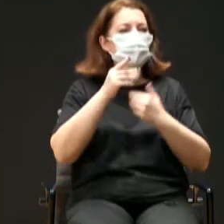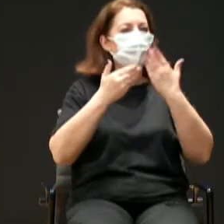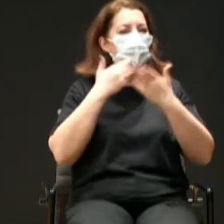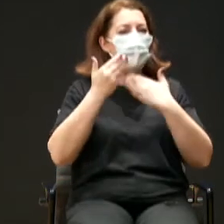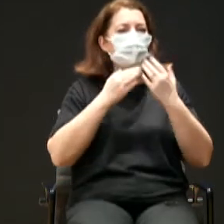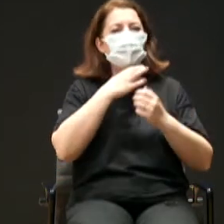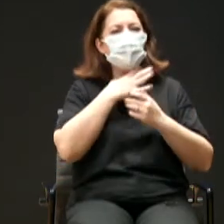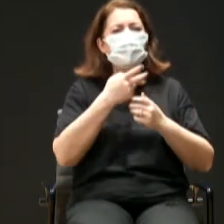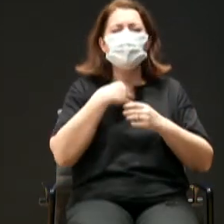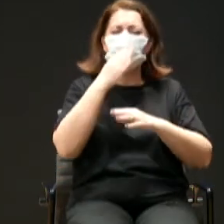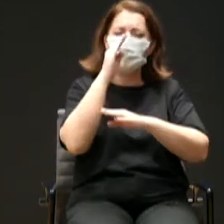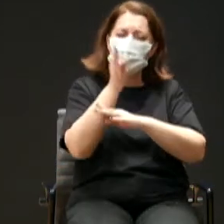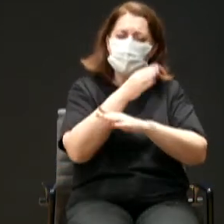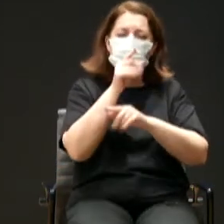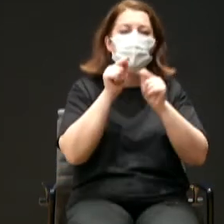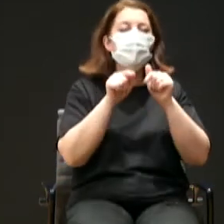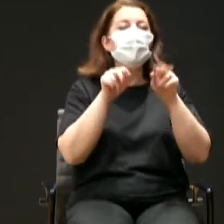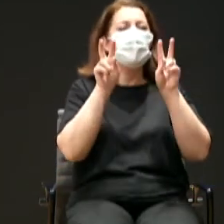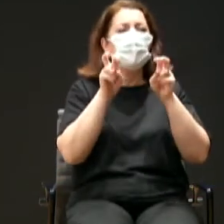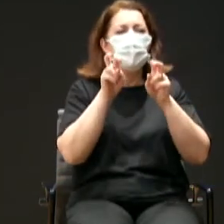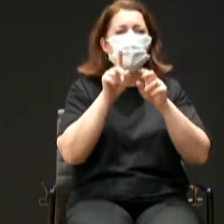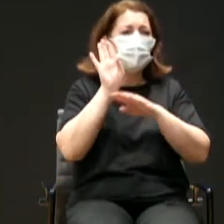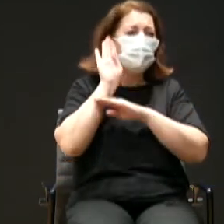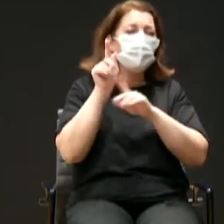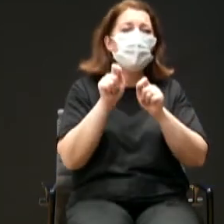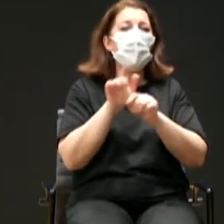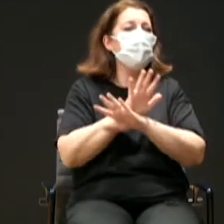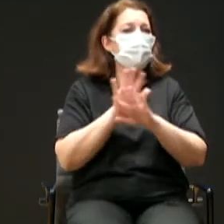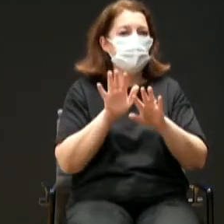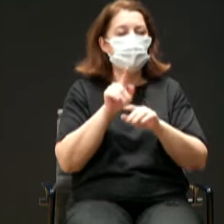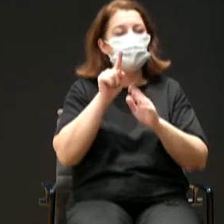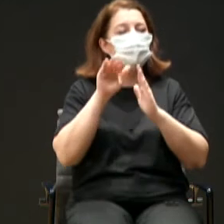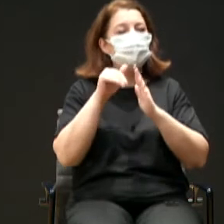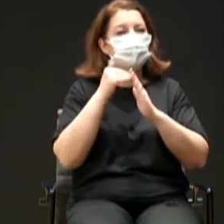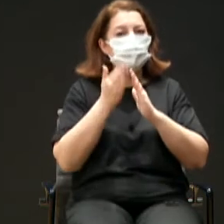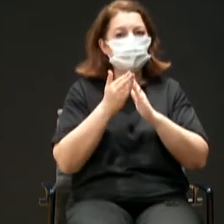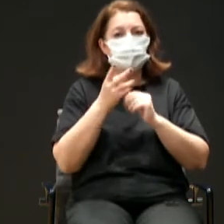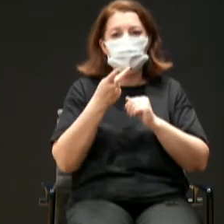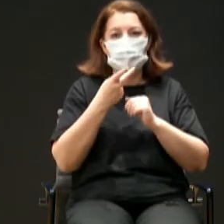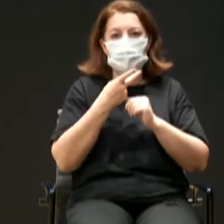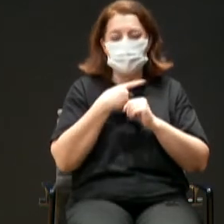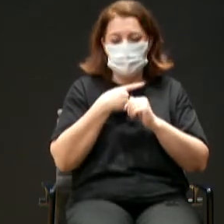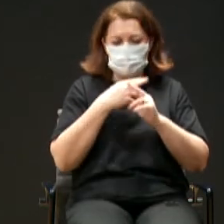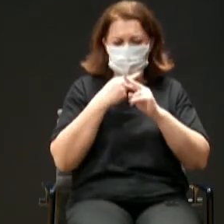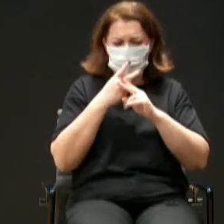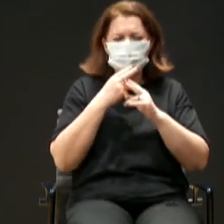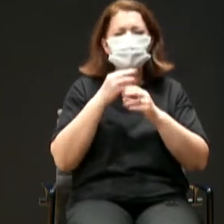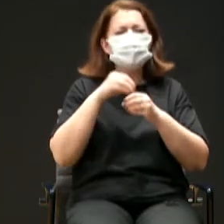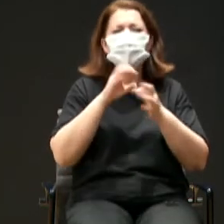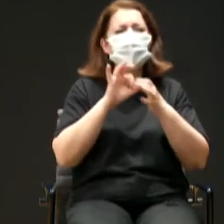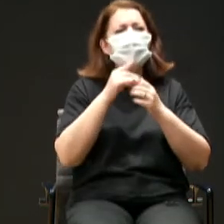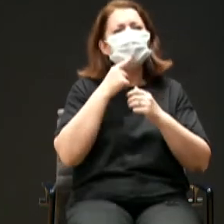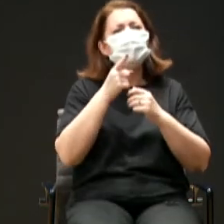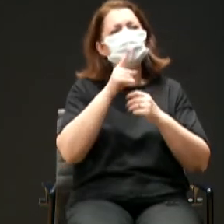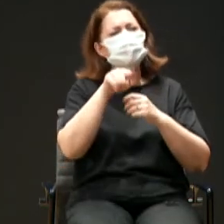Ben yalvarıyorum size. Bu konuları es geçmeyin, pas geçmeyin. Onun dışında benim üslubumla ilgili ne derseniz haklısınız.